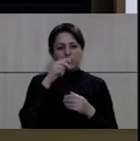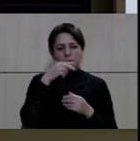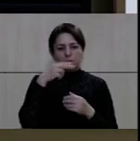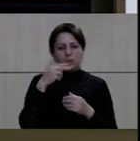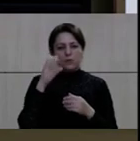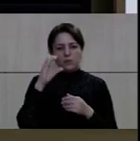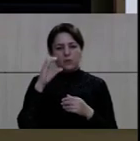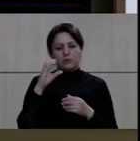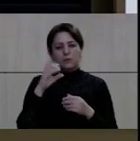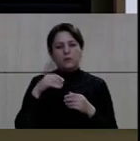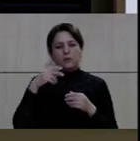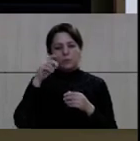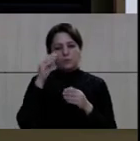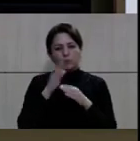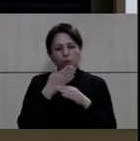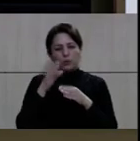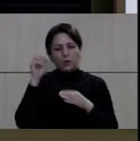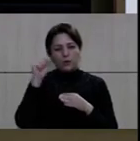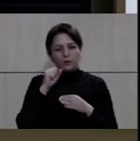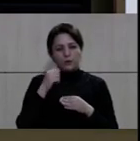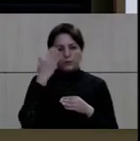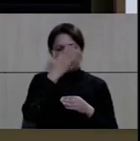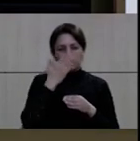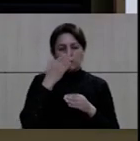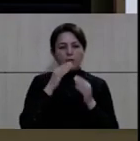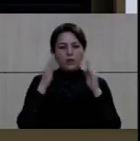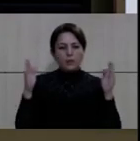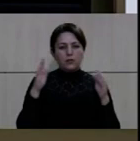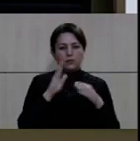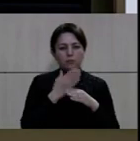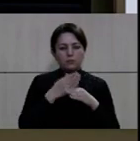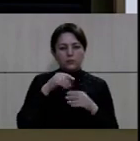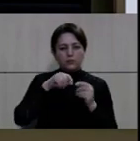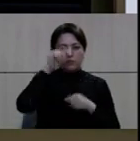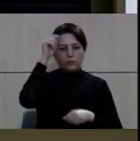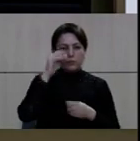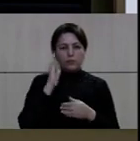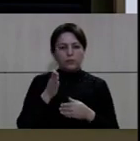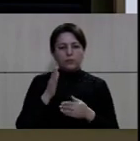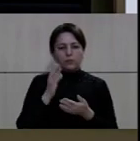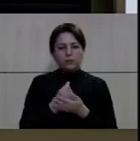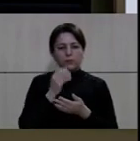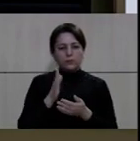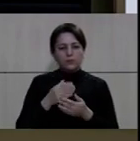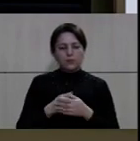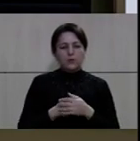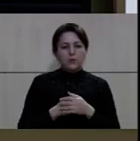bo'lu A ga. Ya'ni yuzini eniga bo'lsak, bo'yi kelib chiqadi. Demak, biz